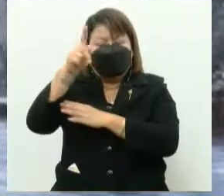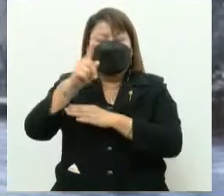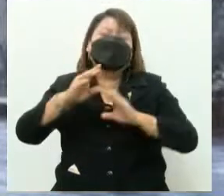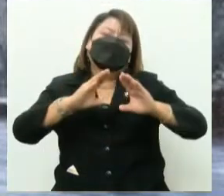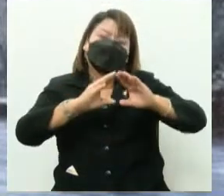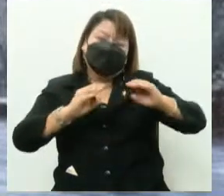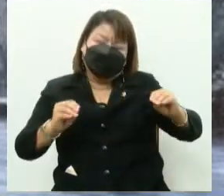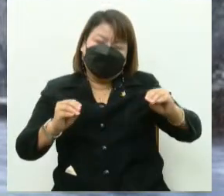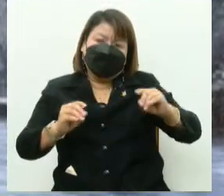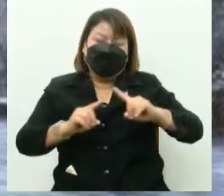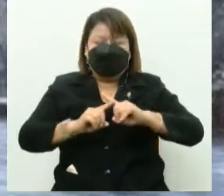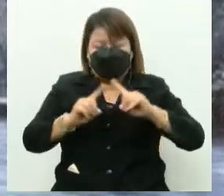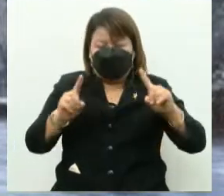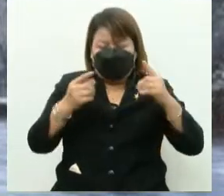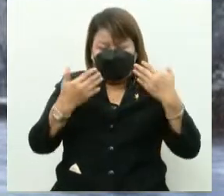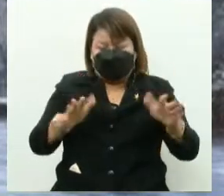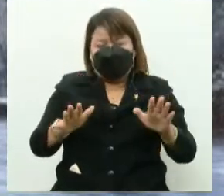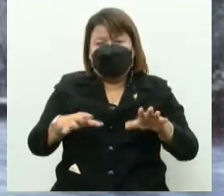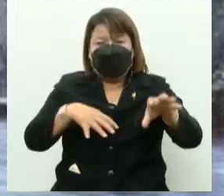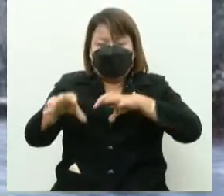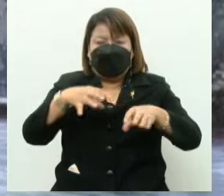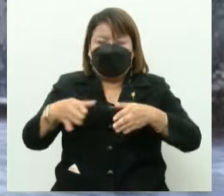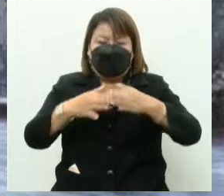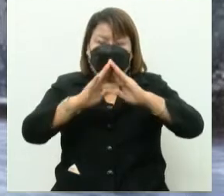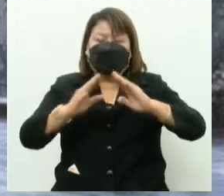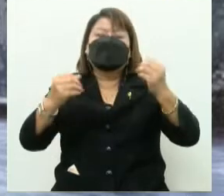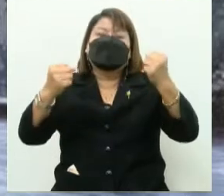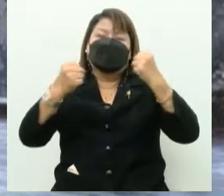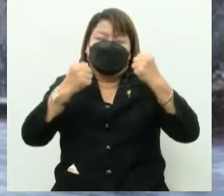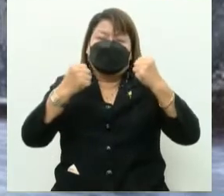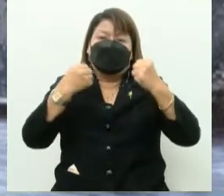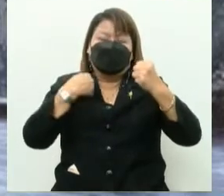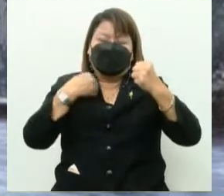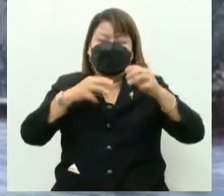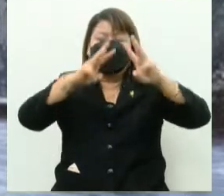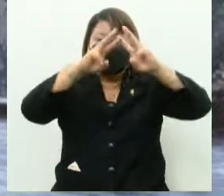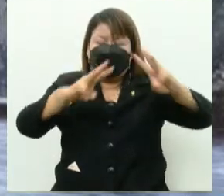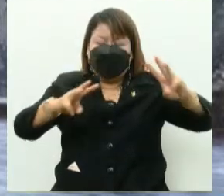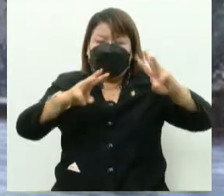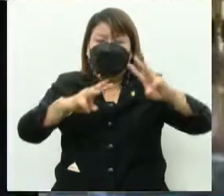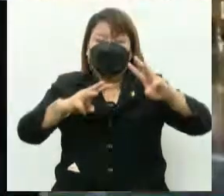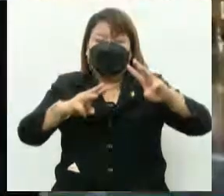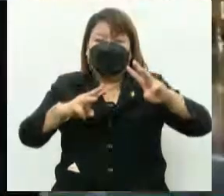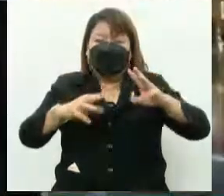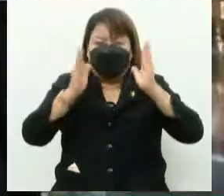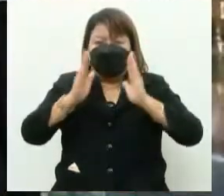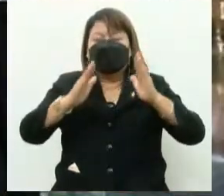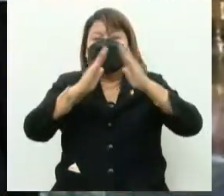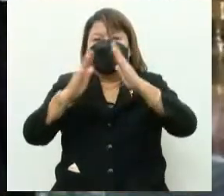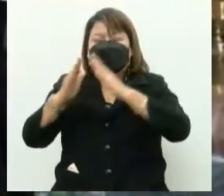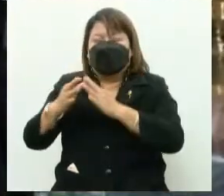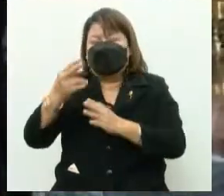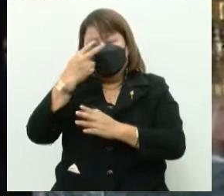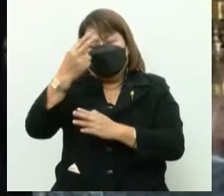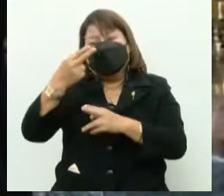นต่อมาจึงได้จัดสร้างให้มั่นคงจนมีฐานะเป็นวัดชาวบ้านนิยมเรียกว่าวัดลุ่